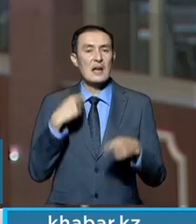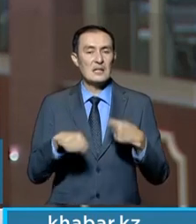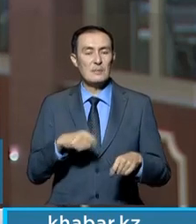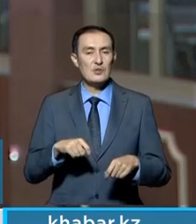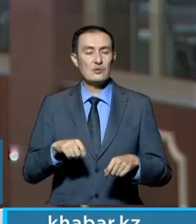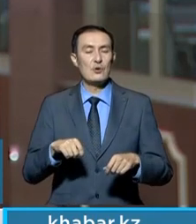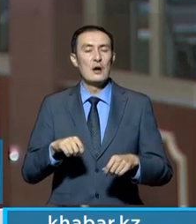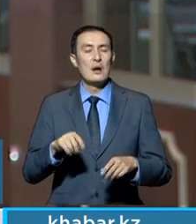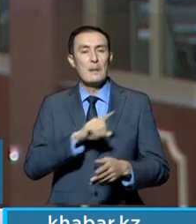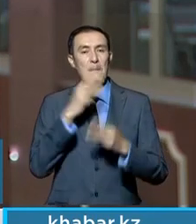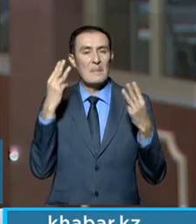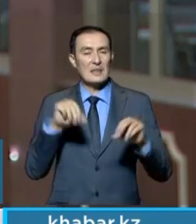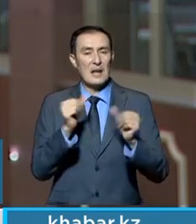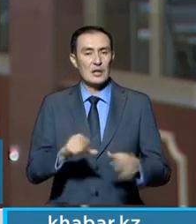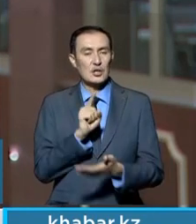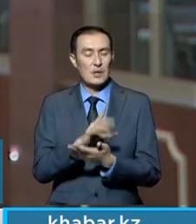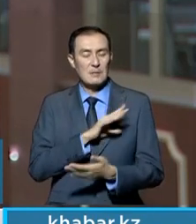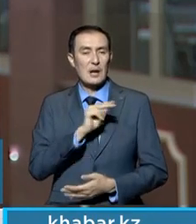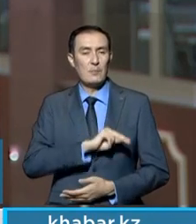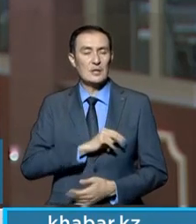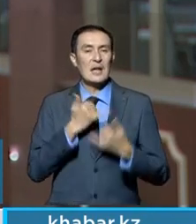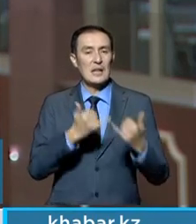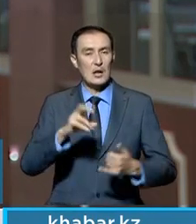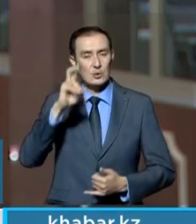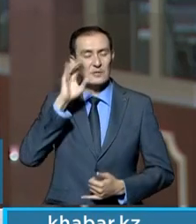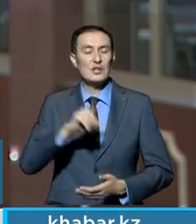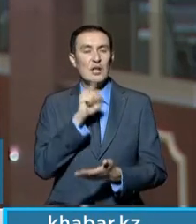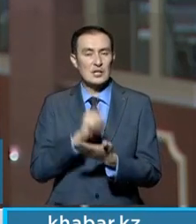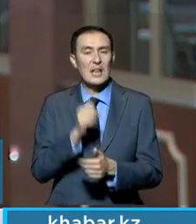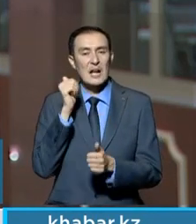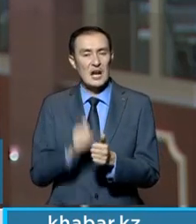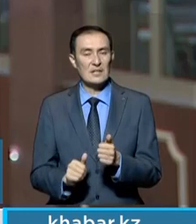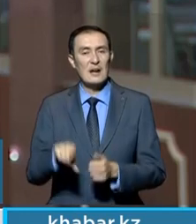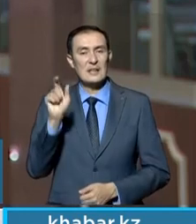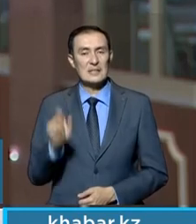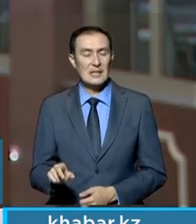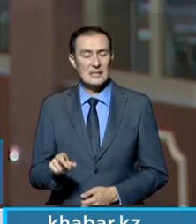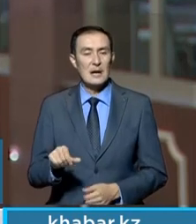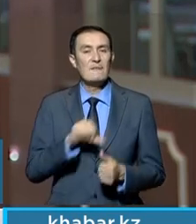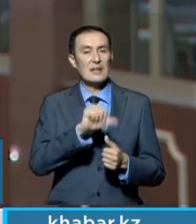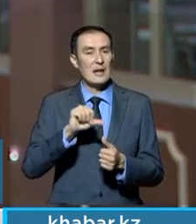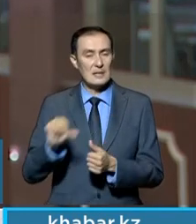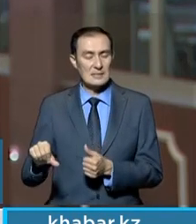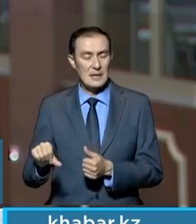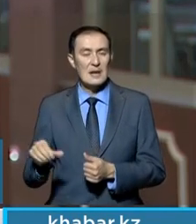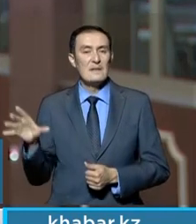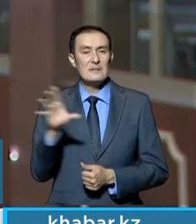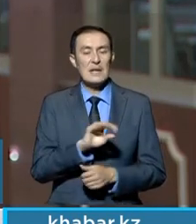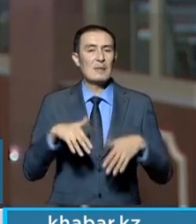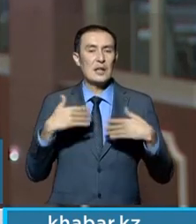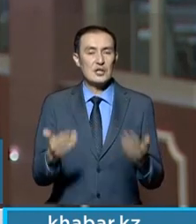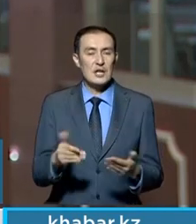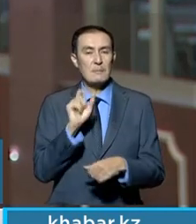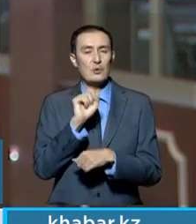модель страны, которая должна работать как на страну в целом, так и на каждого казахстанца по отдельности. Все